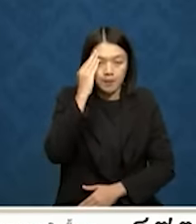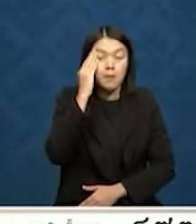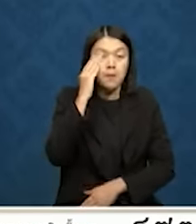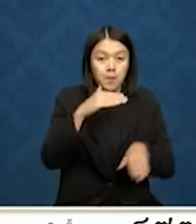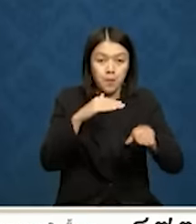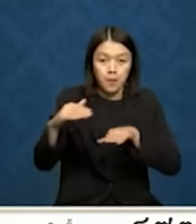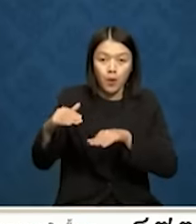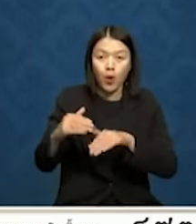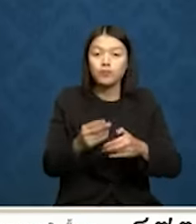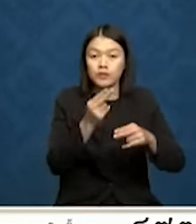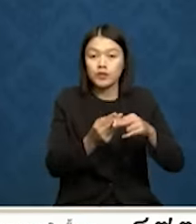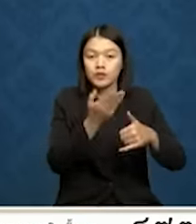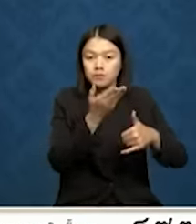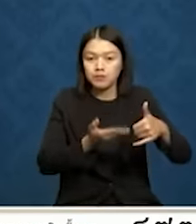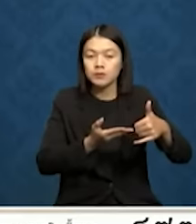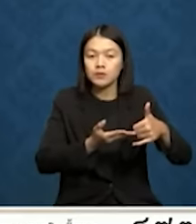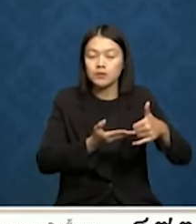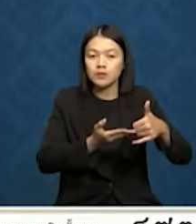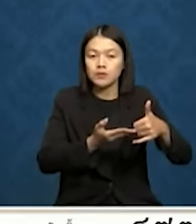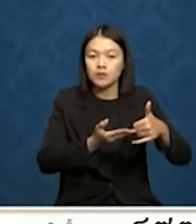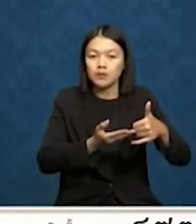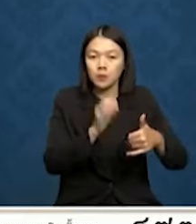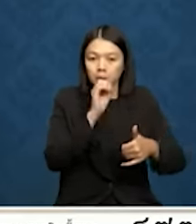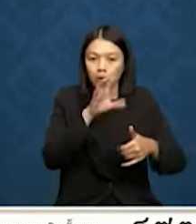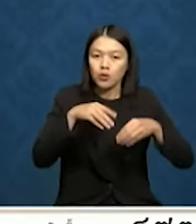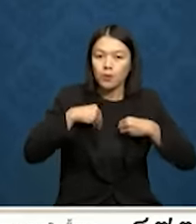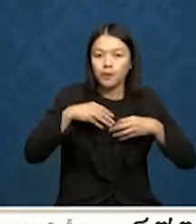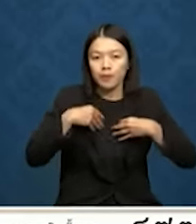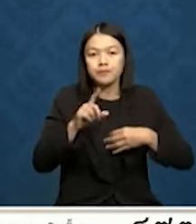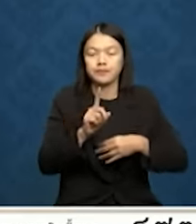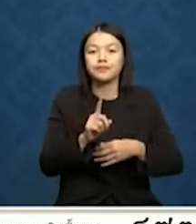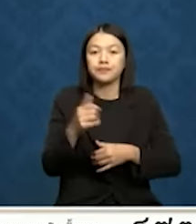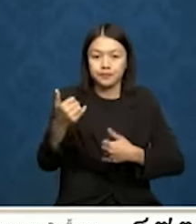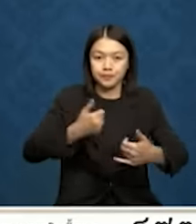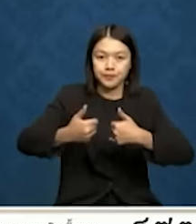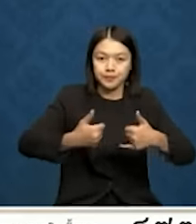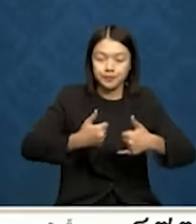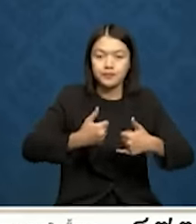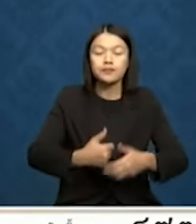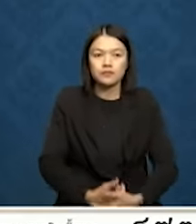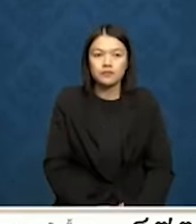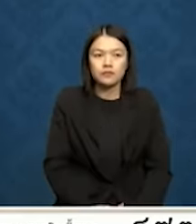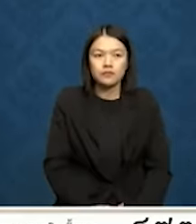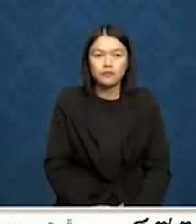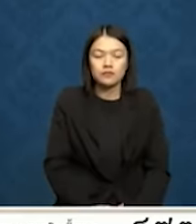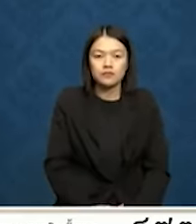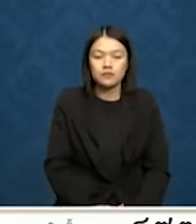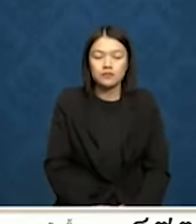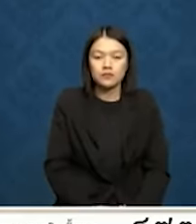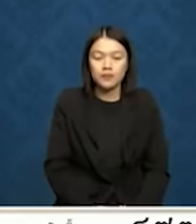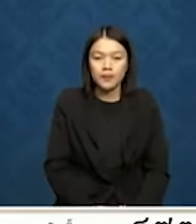จะการชื่อลงมตินะครับรอนิดหนึ่งกำลังทยอยมาครับผมจะได้บอกทีเดียวไม่ต้องมีถามอีก